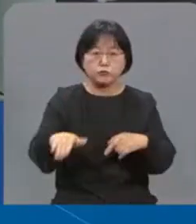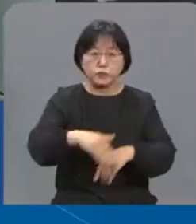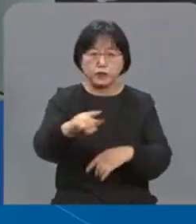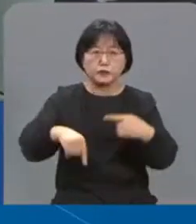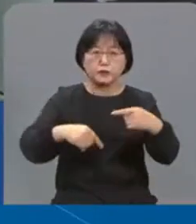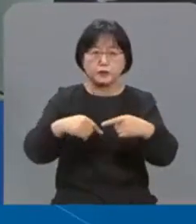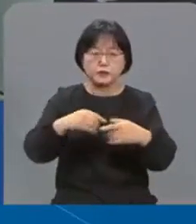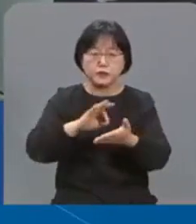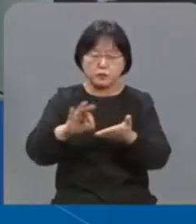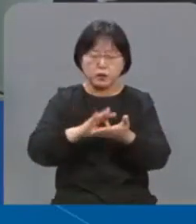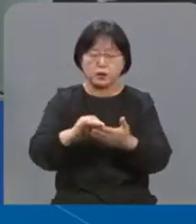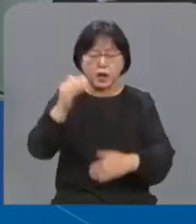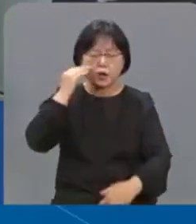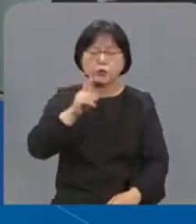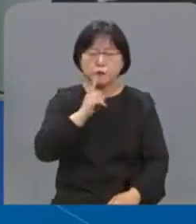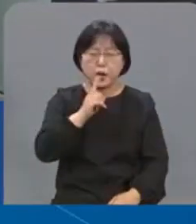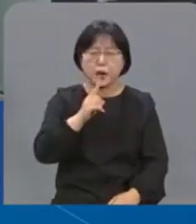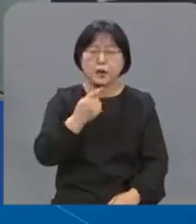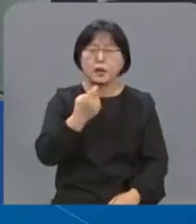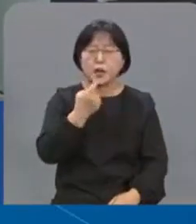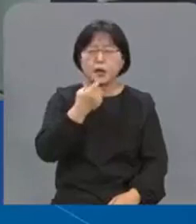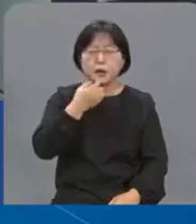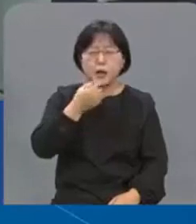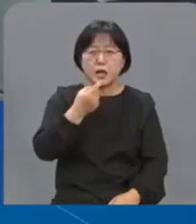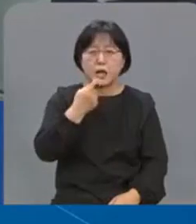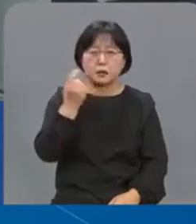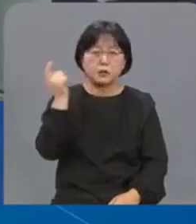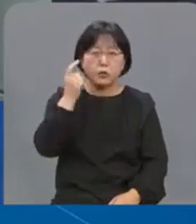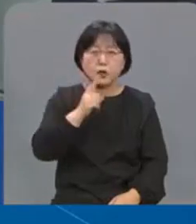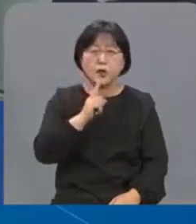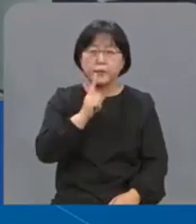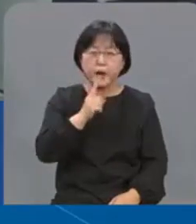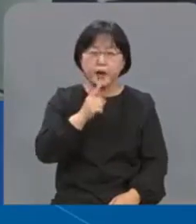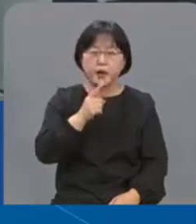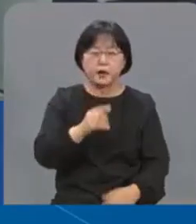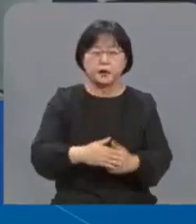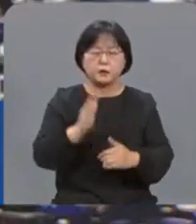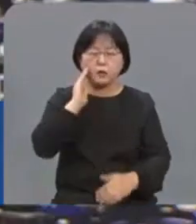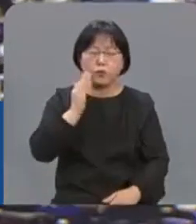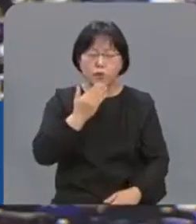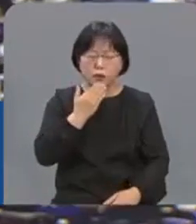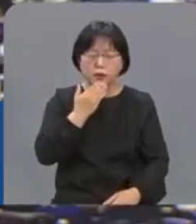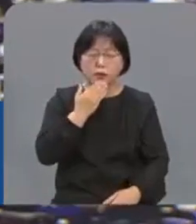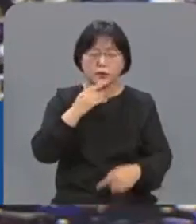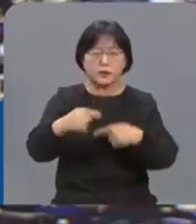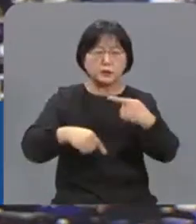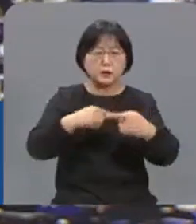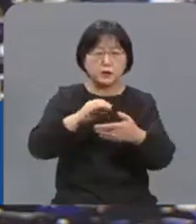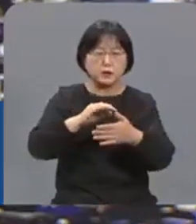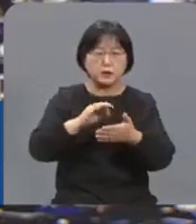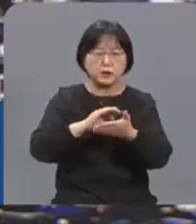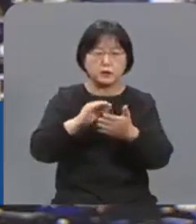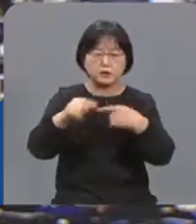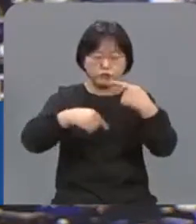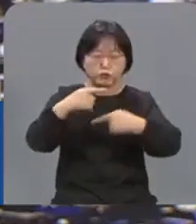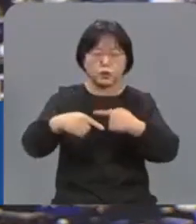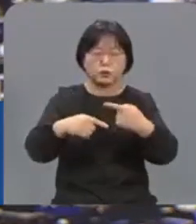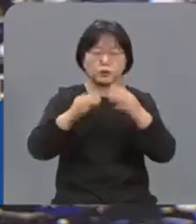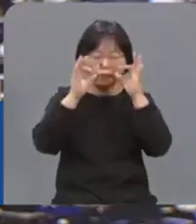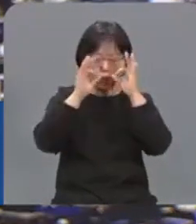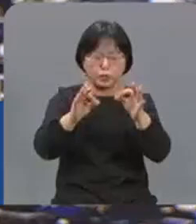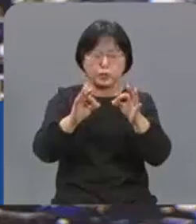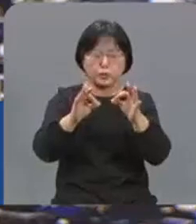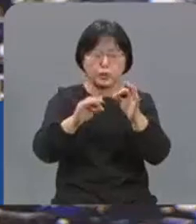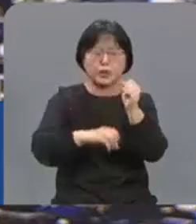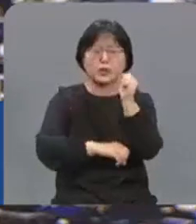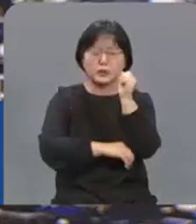사용하고 있는 한국어는 음성에 기반한 언어인데요. 농인들이 사용하고 있는 수어는 시각에